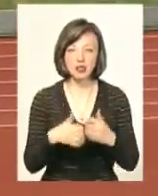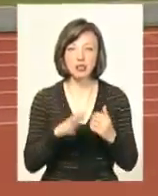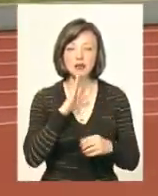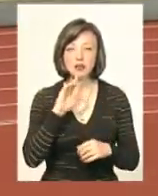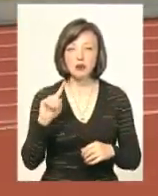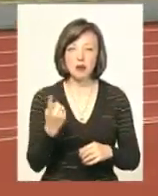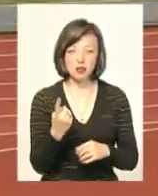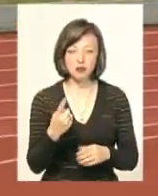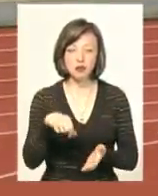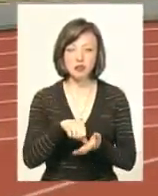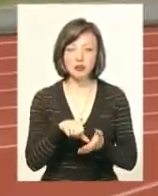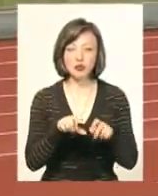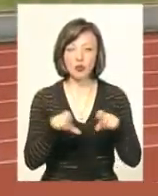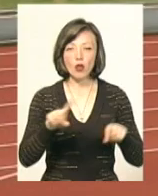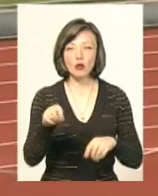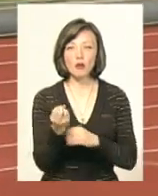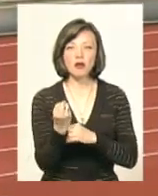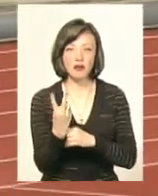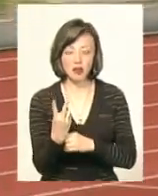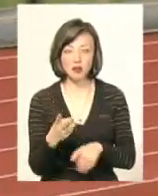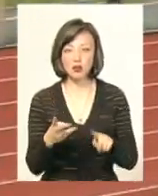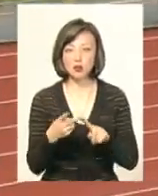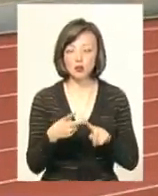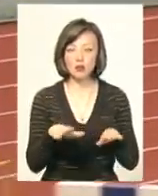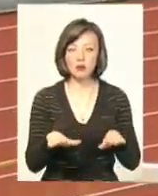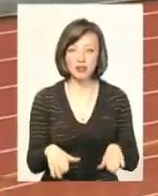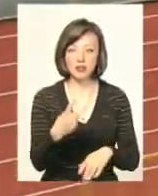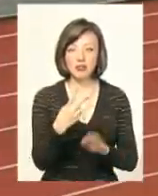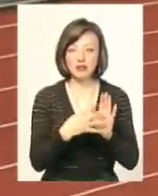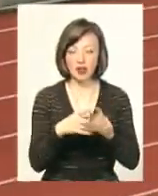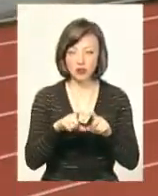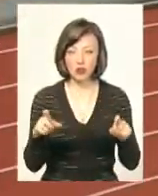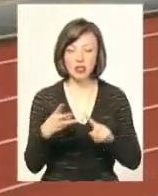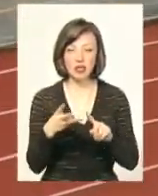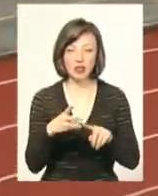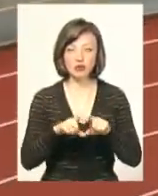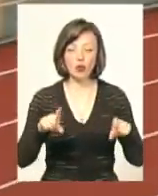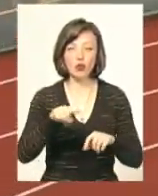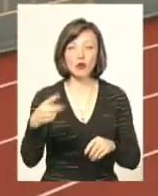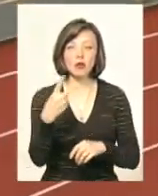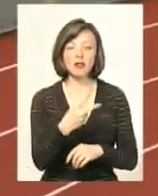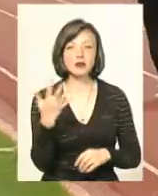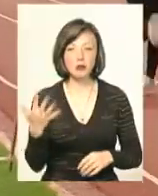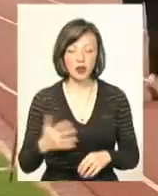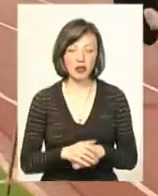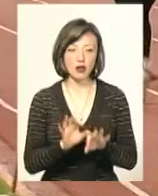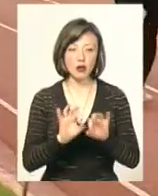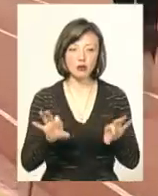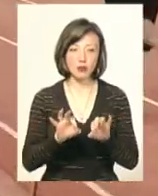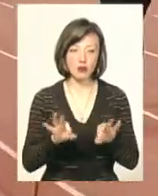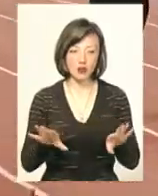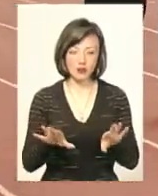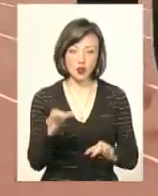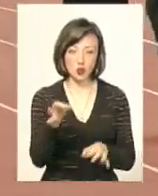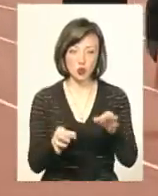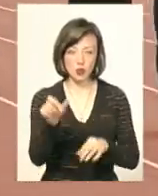дівчат, перші здобули представниці школи номер 12. На другому місці – 29-та школа, на третьому – школа номер 25, розповів Володимир